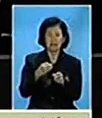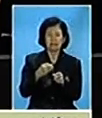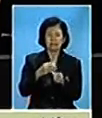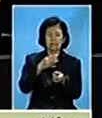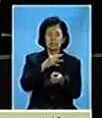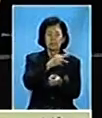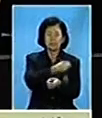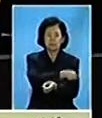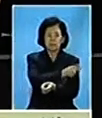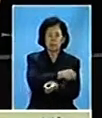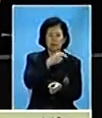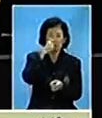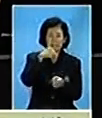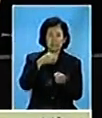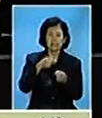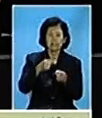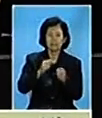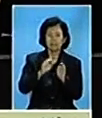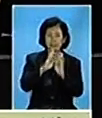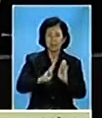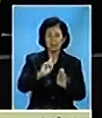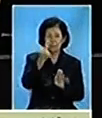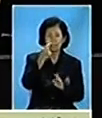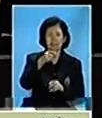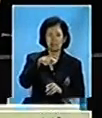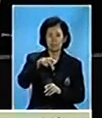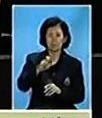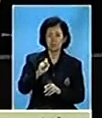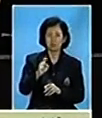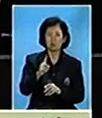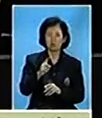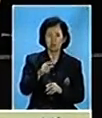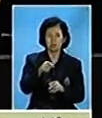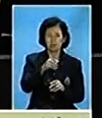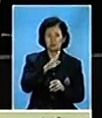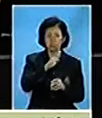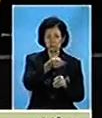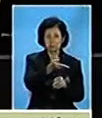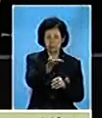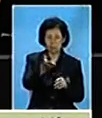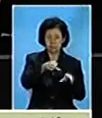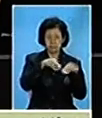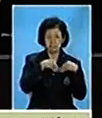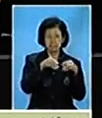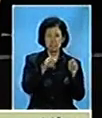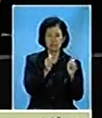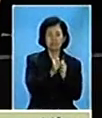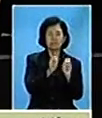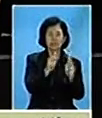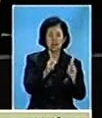ยุกต์พ.ศ.ถ้าท่านเห็นด้วยนะครับกับกรรมธิการก็คือให้คงไว้ร่างเดิมท่าน